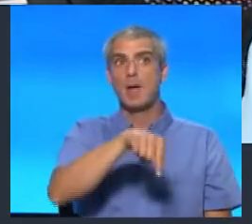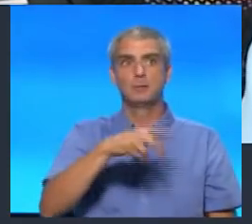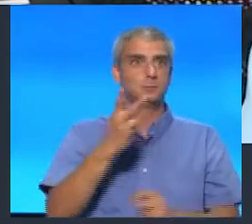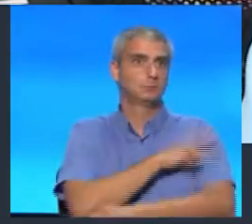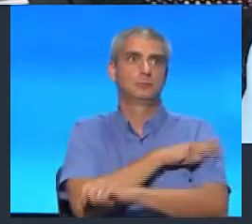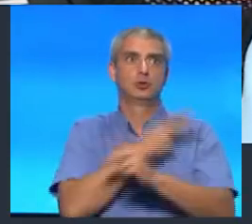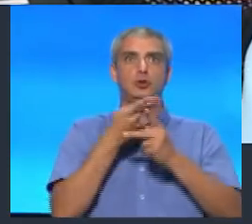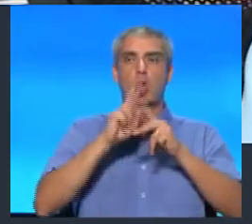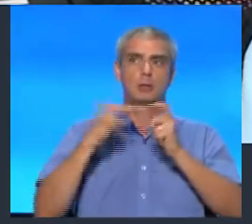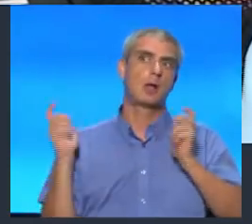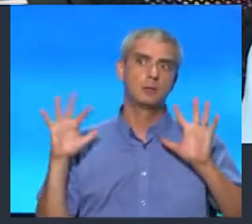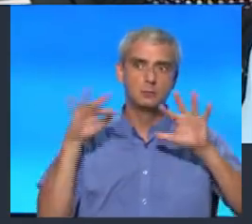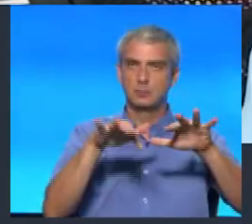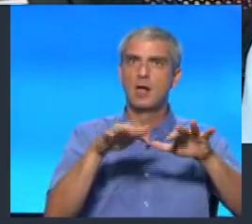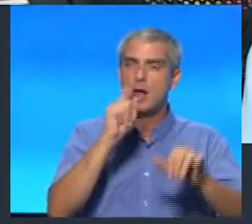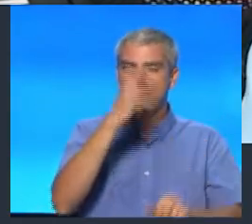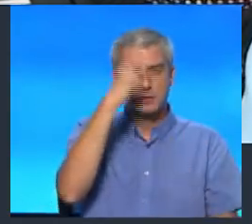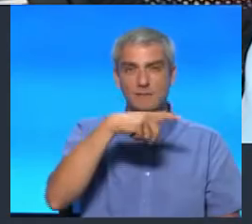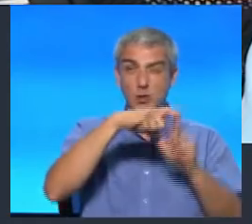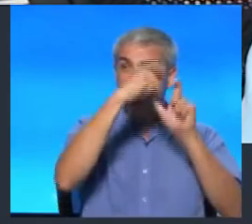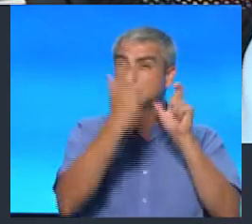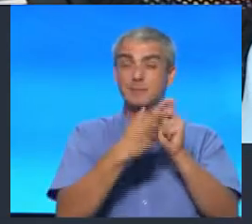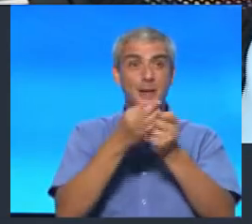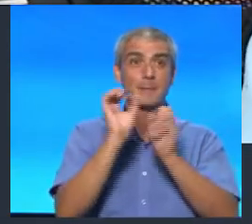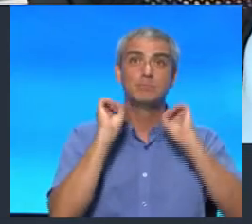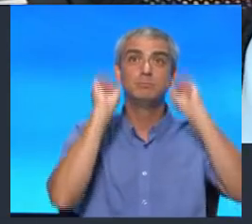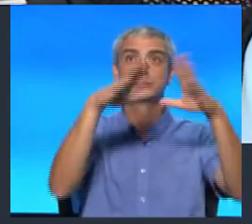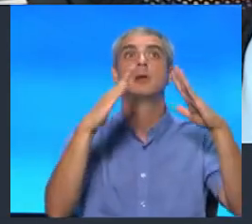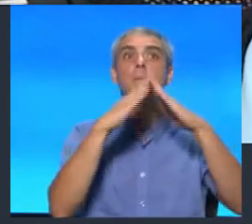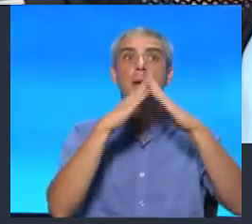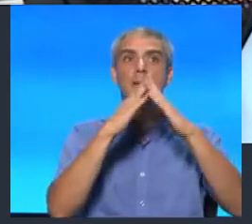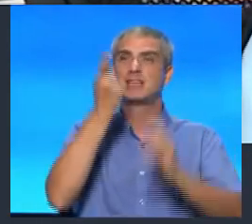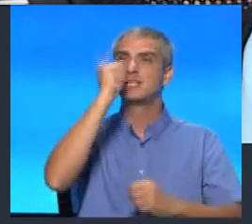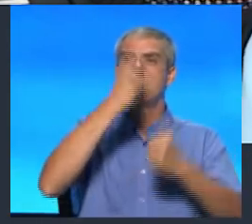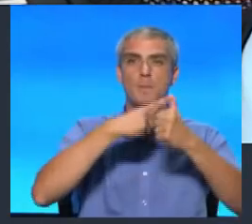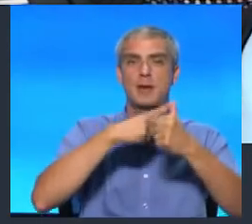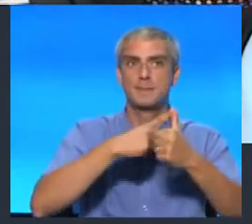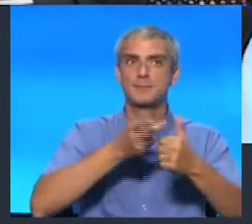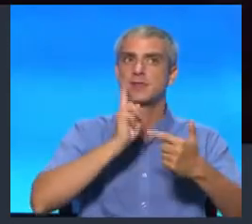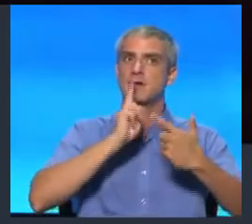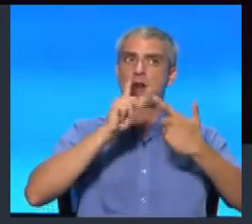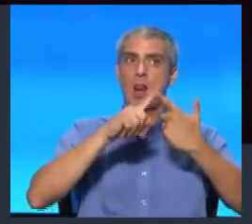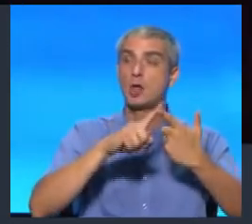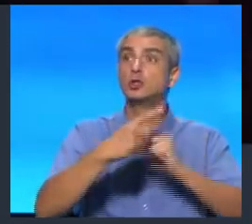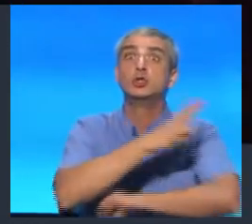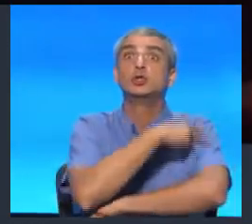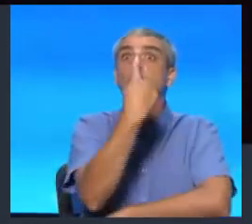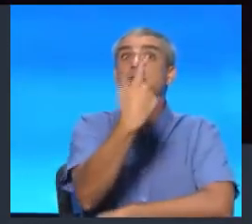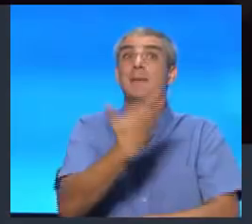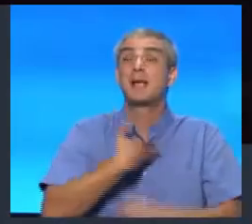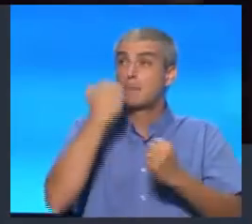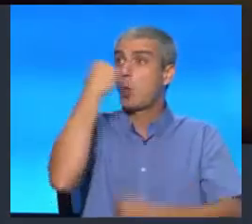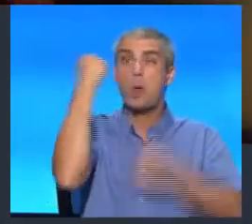מתוגברים, אבל תבינו, צמיגים בוערים לחצר בית, איומים, כללות, שוטרים